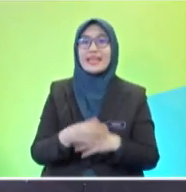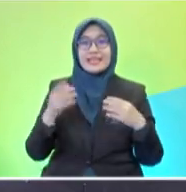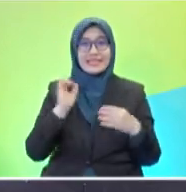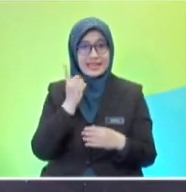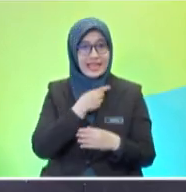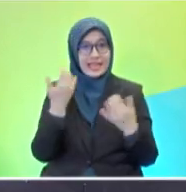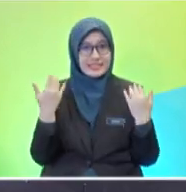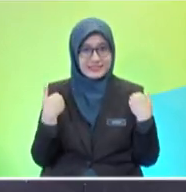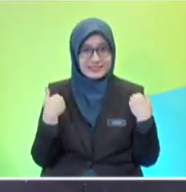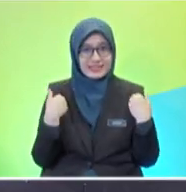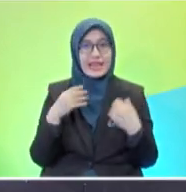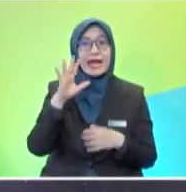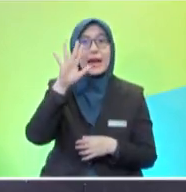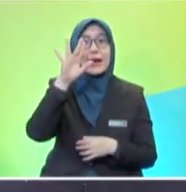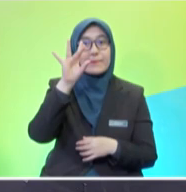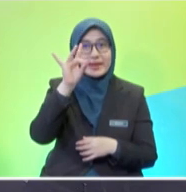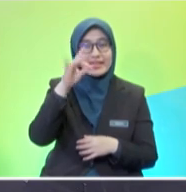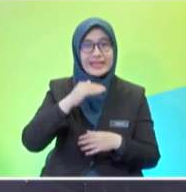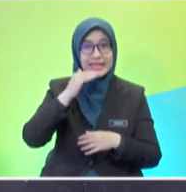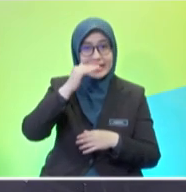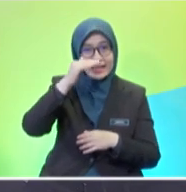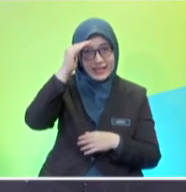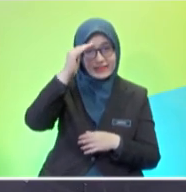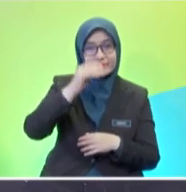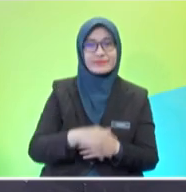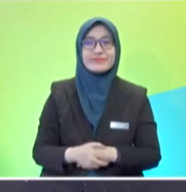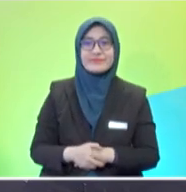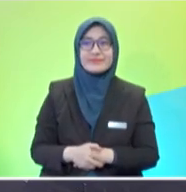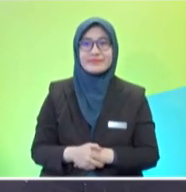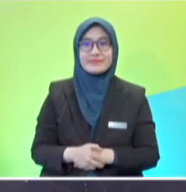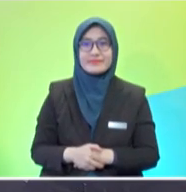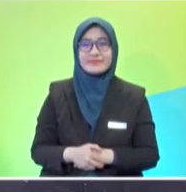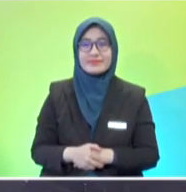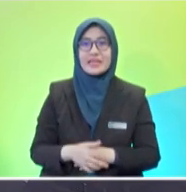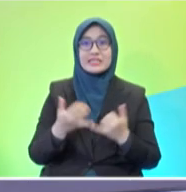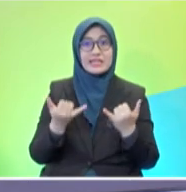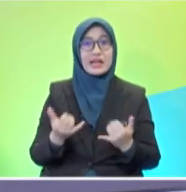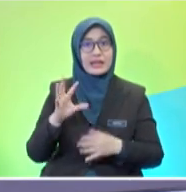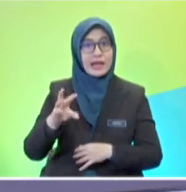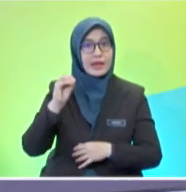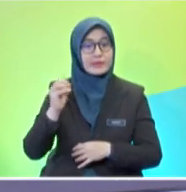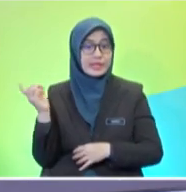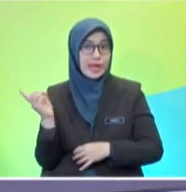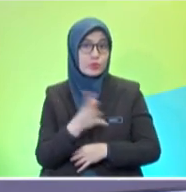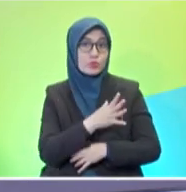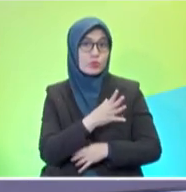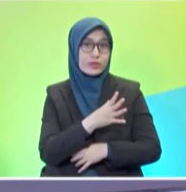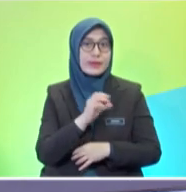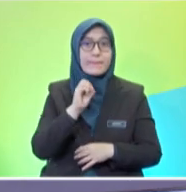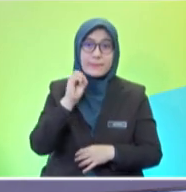Betul jadi kita akan ambil dadu dan kita baling kemudian kita tengok Nunggu apa yang kita